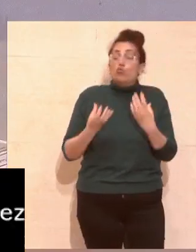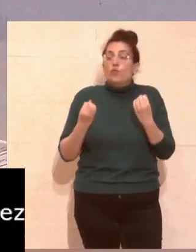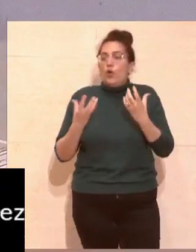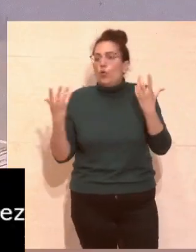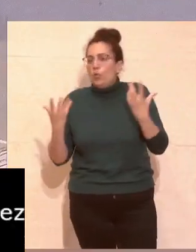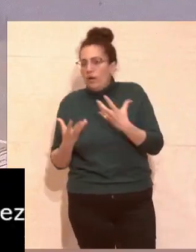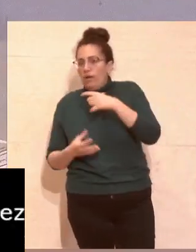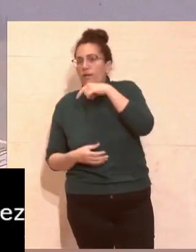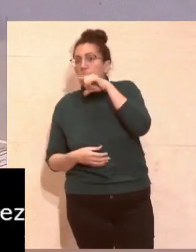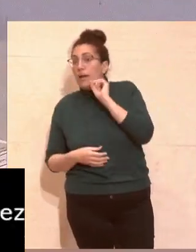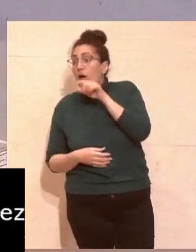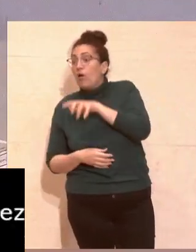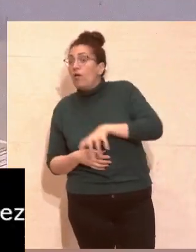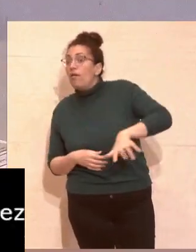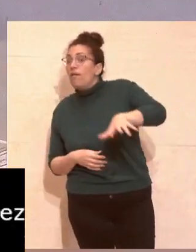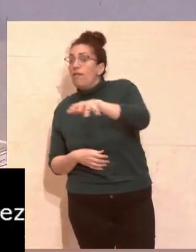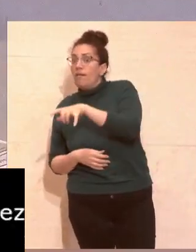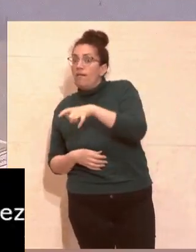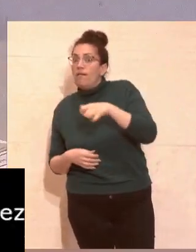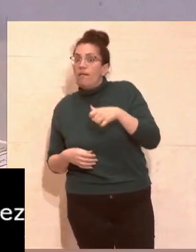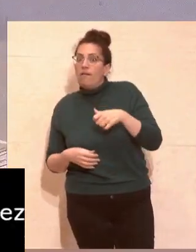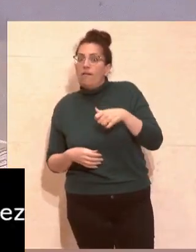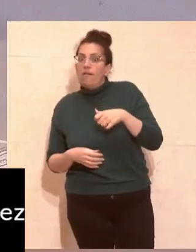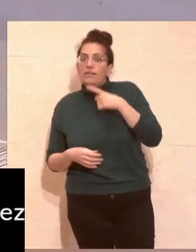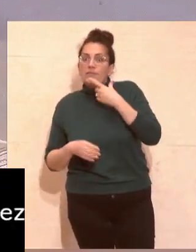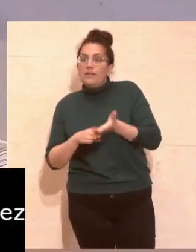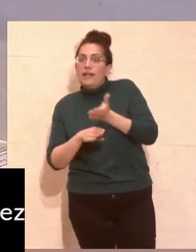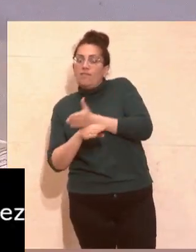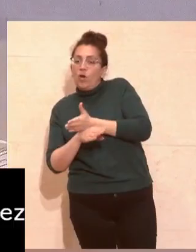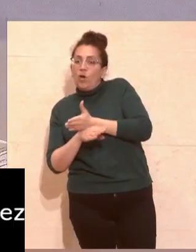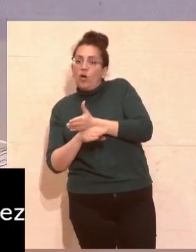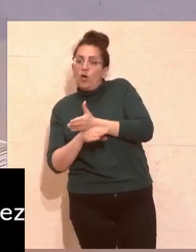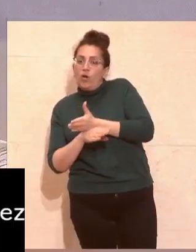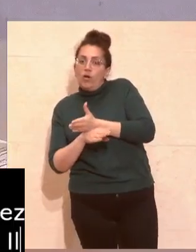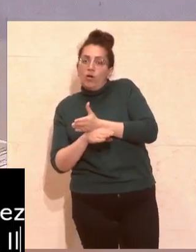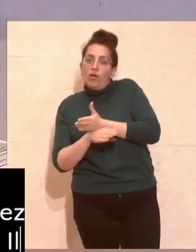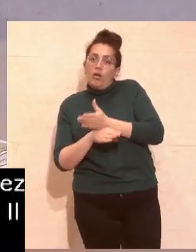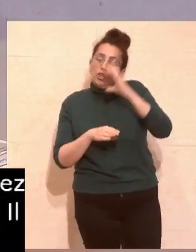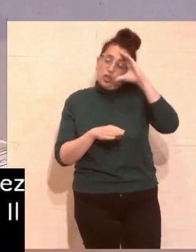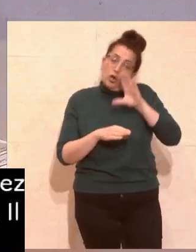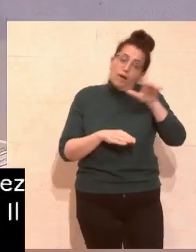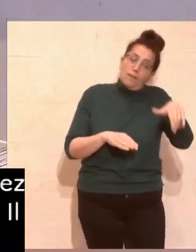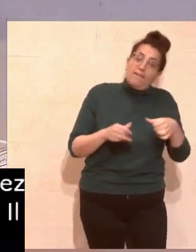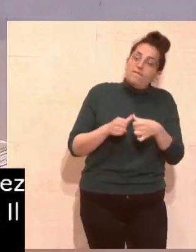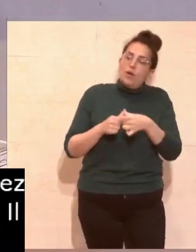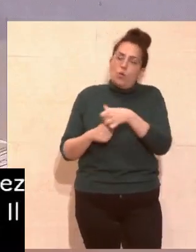que les parents font entourant le sommeil. Donc, il faut vraiment, avec votre ami,